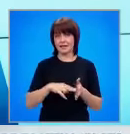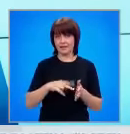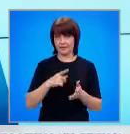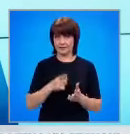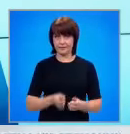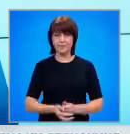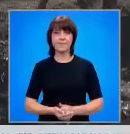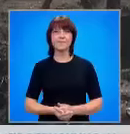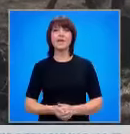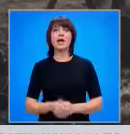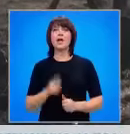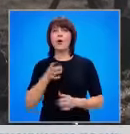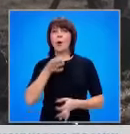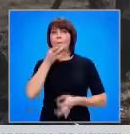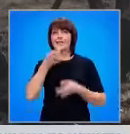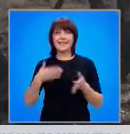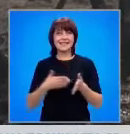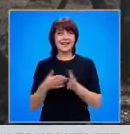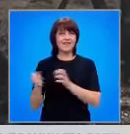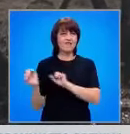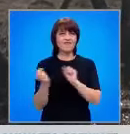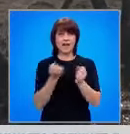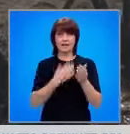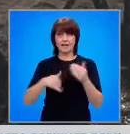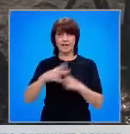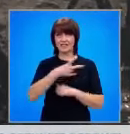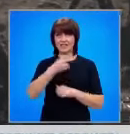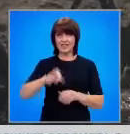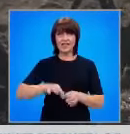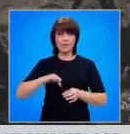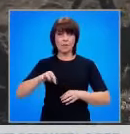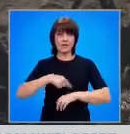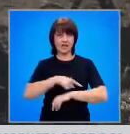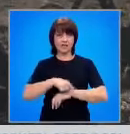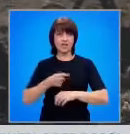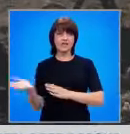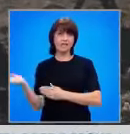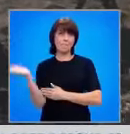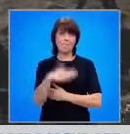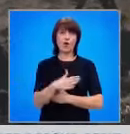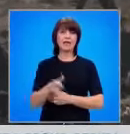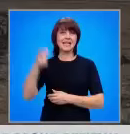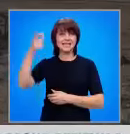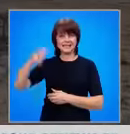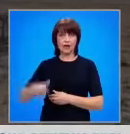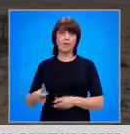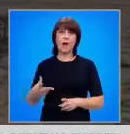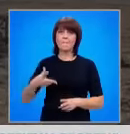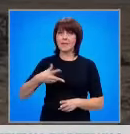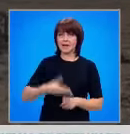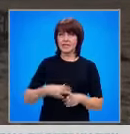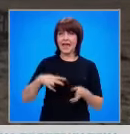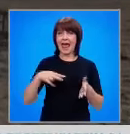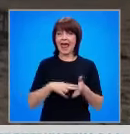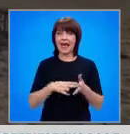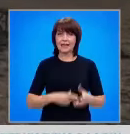Ангелин Цачев. Той обясни, че заради вятъра от над 200 км в час са съборени стълбове, прекъснати са електропроводи,